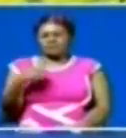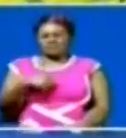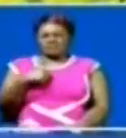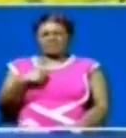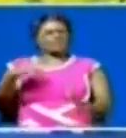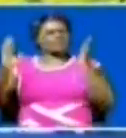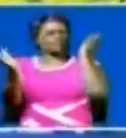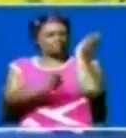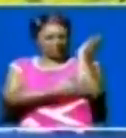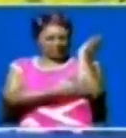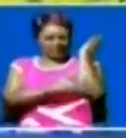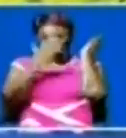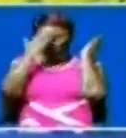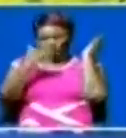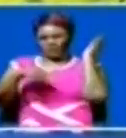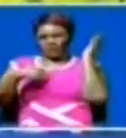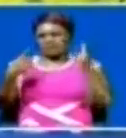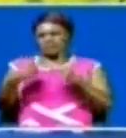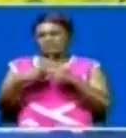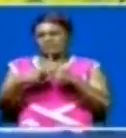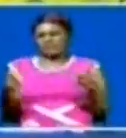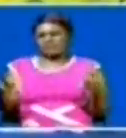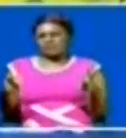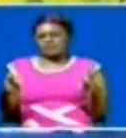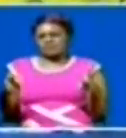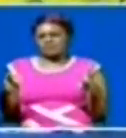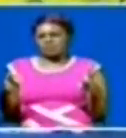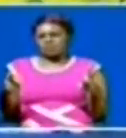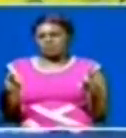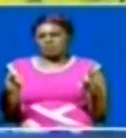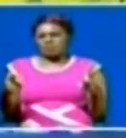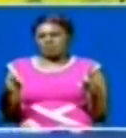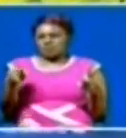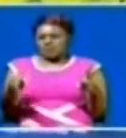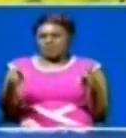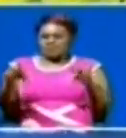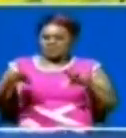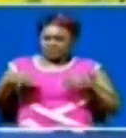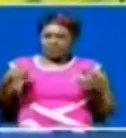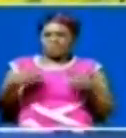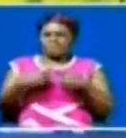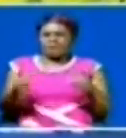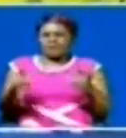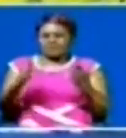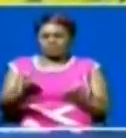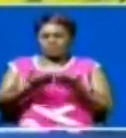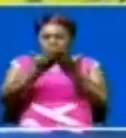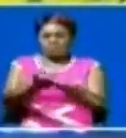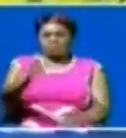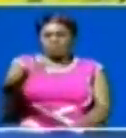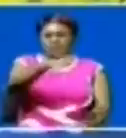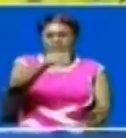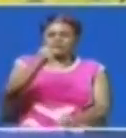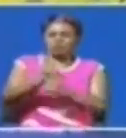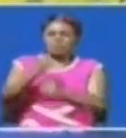sana. Kwa sababu tulianza siku hizo na ilikuwa imekubalika. Lakini tulipeleka bunge iwe